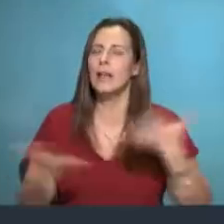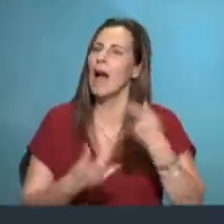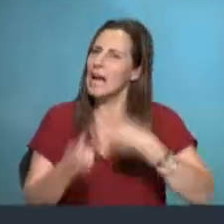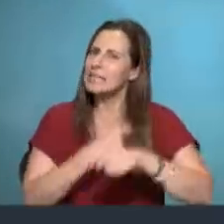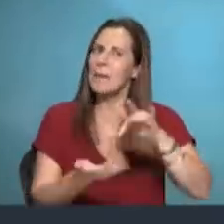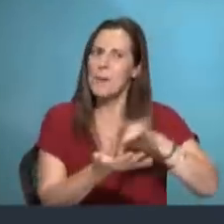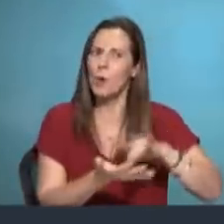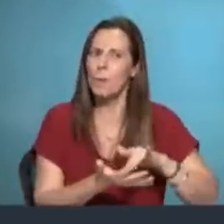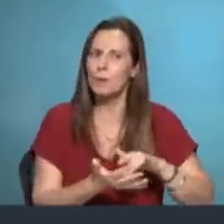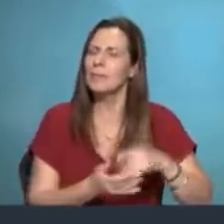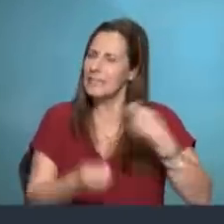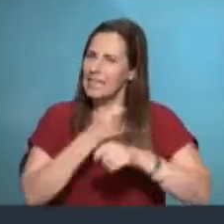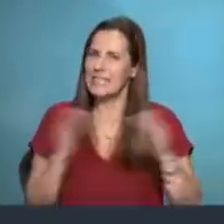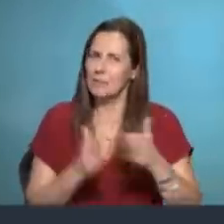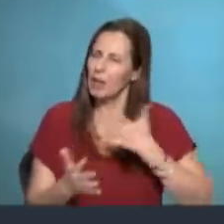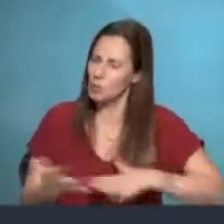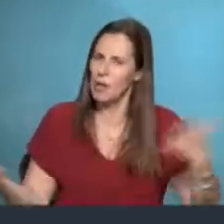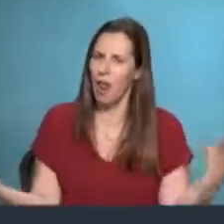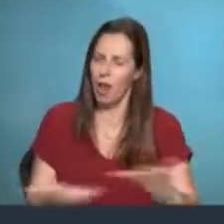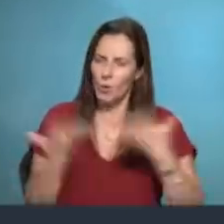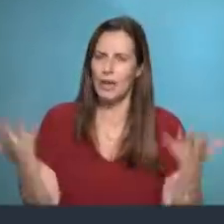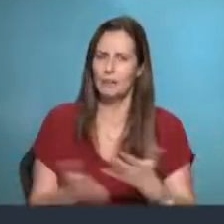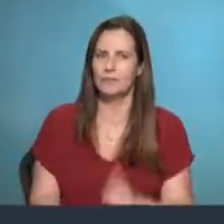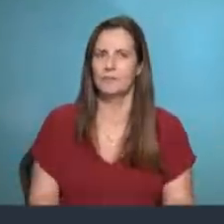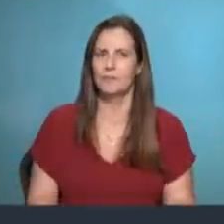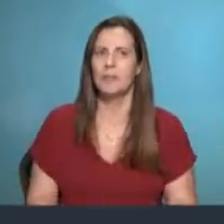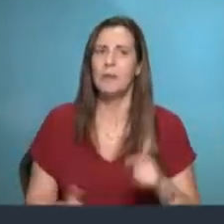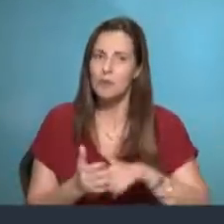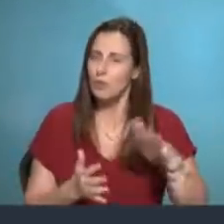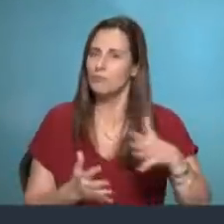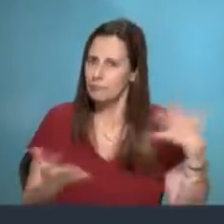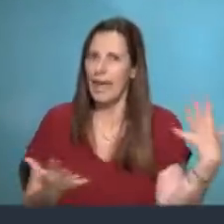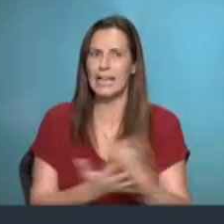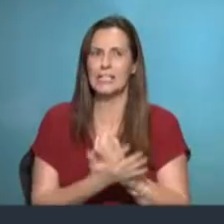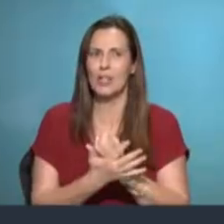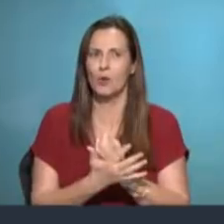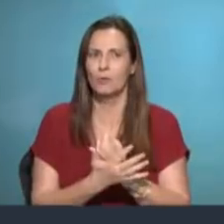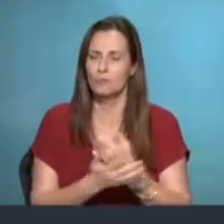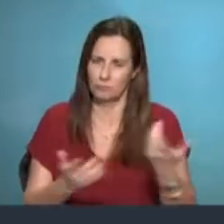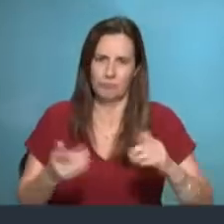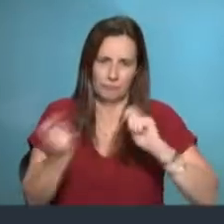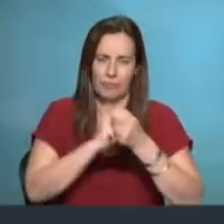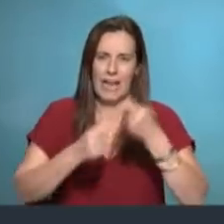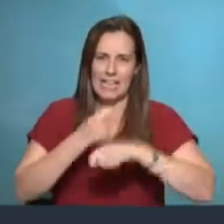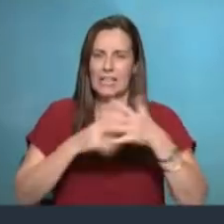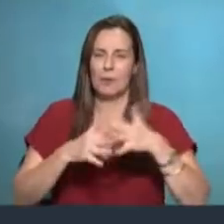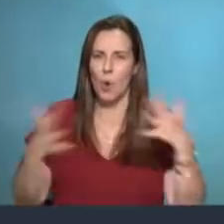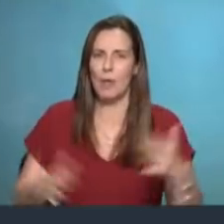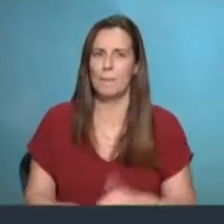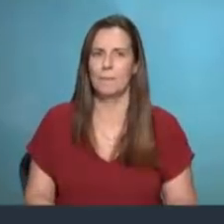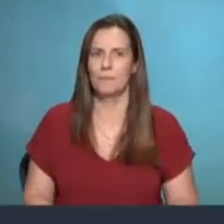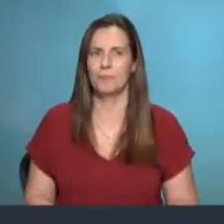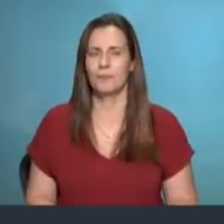העסקים המקומיים, את העסקים הקטנים, כדי שגם הם יפרחו ויהיו כמו העסקים הגדולים.